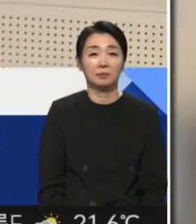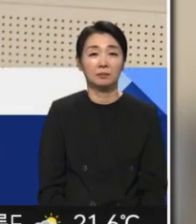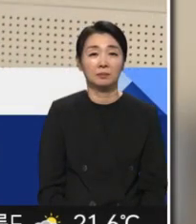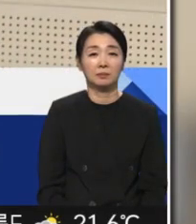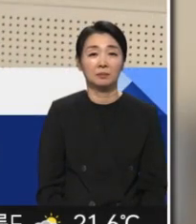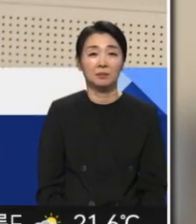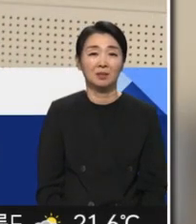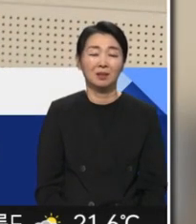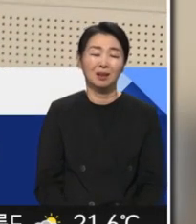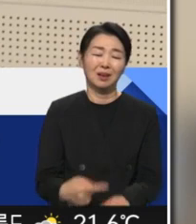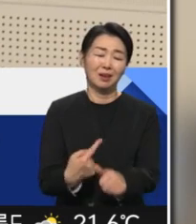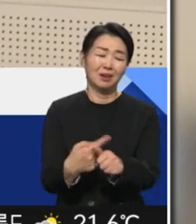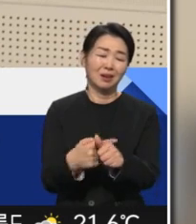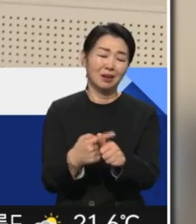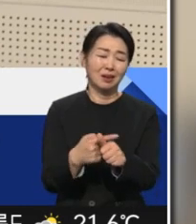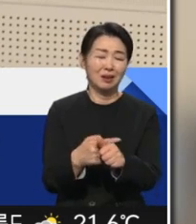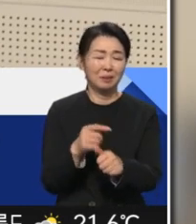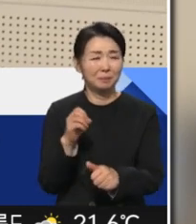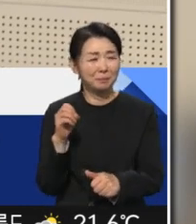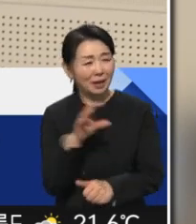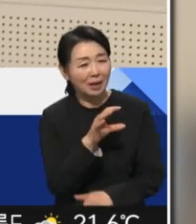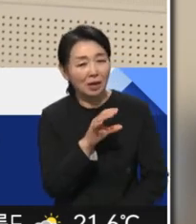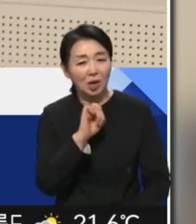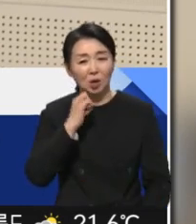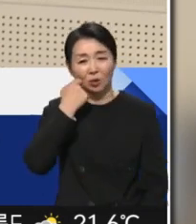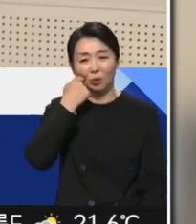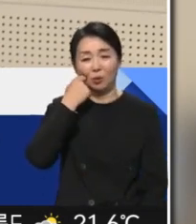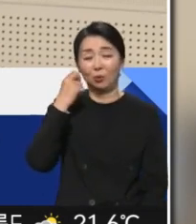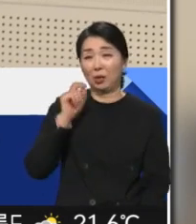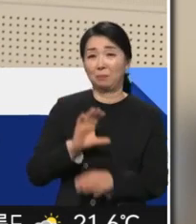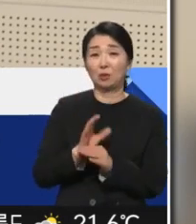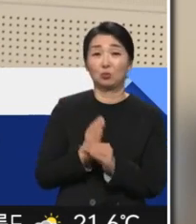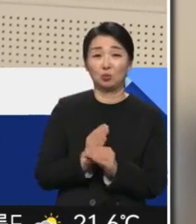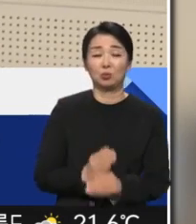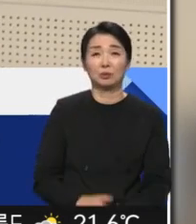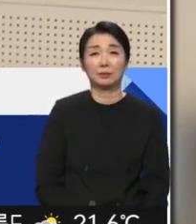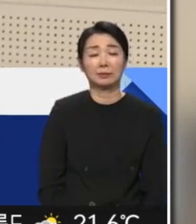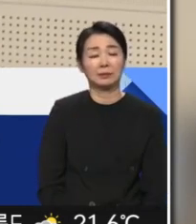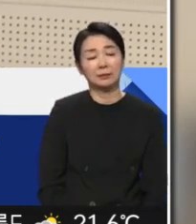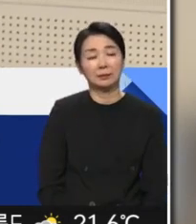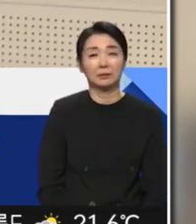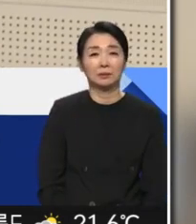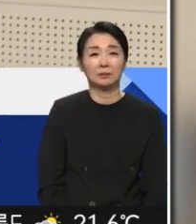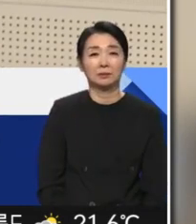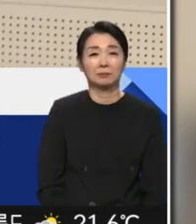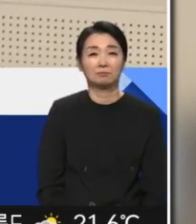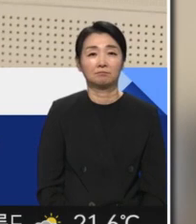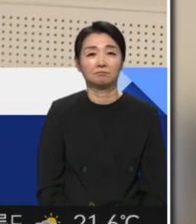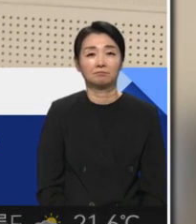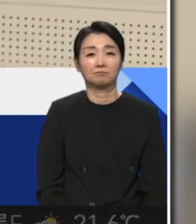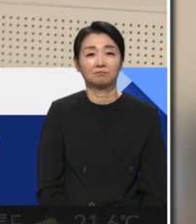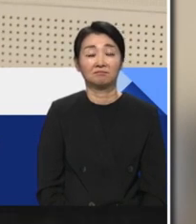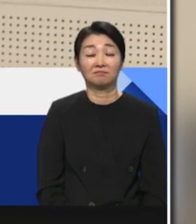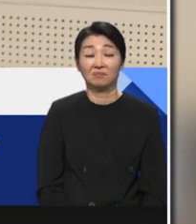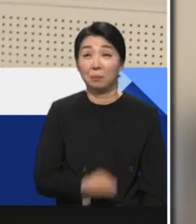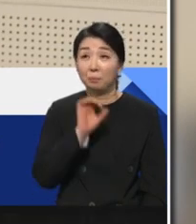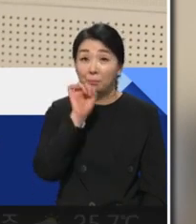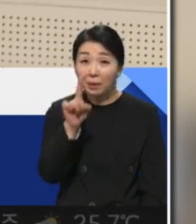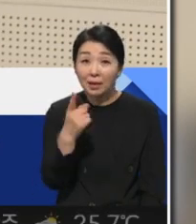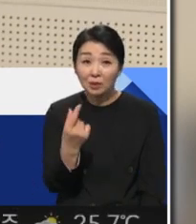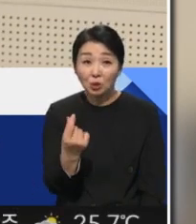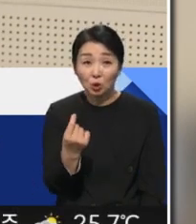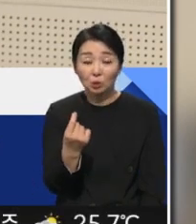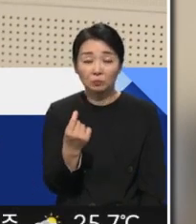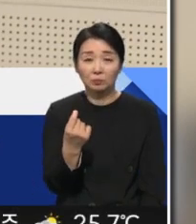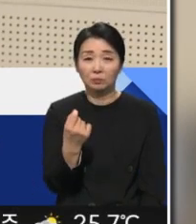일단은 욕설을 할 수는 없고요. 여기서 이제 방송 중이니까 욕은 할 수는 없는데 아까 방금 말씀드렸던